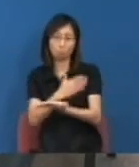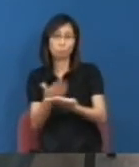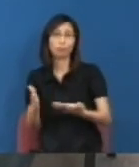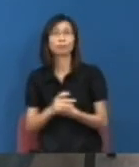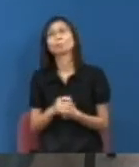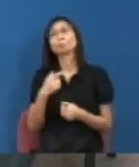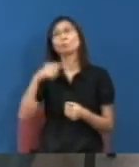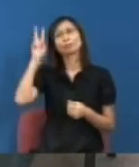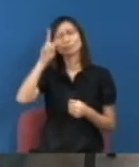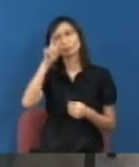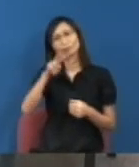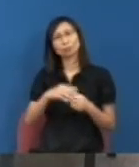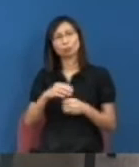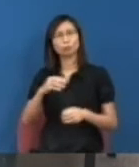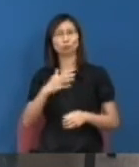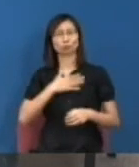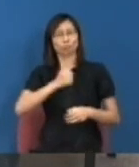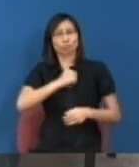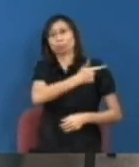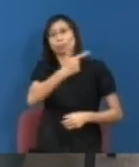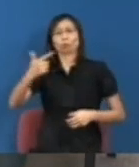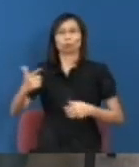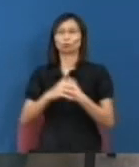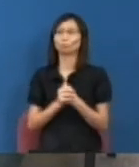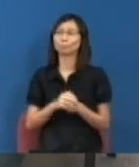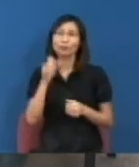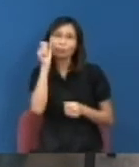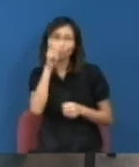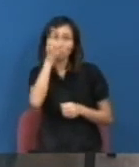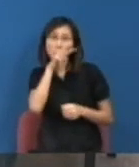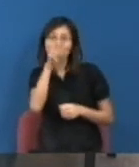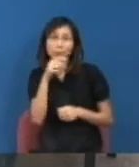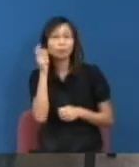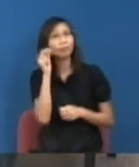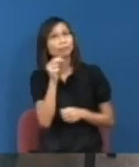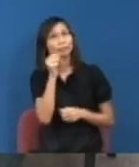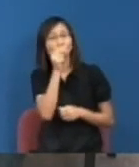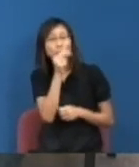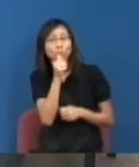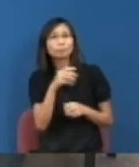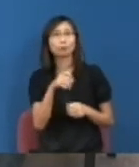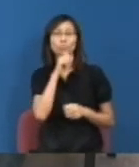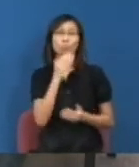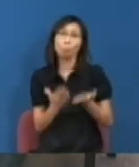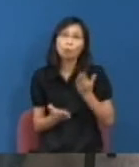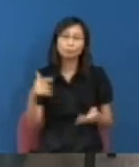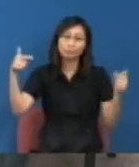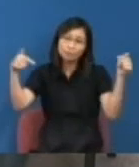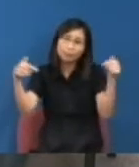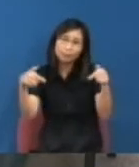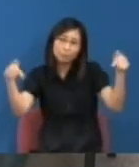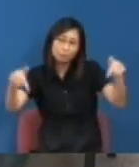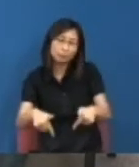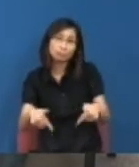看來你準備了很多事但有時拆開找一些有趣甚至一些很深入或者講深的題目